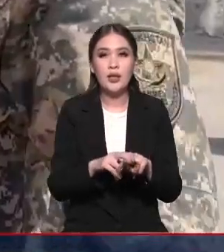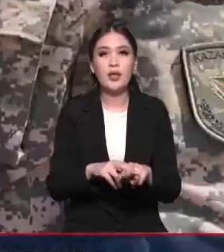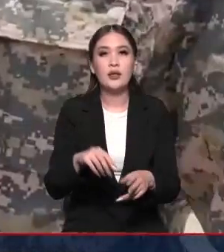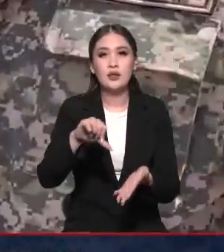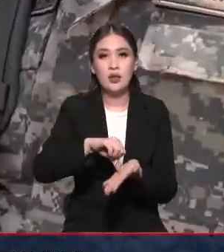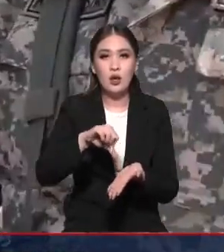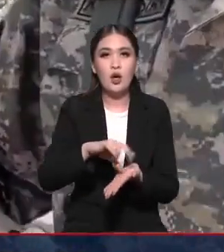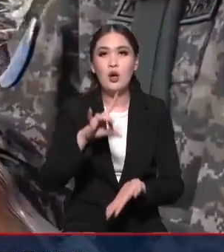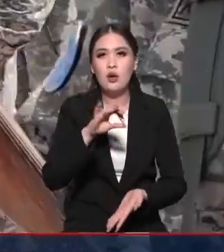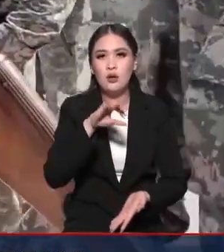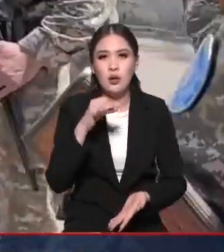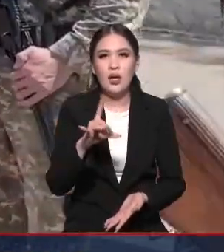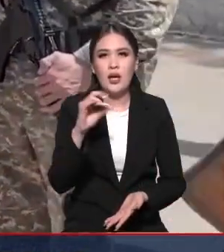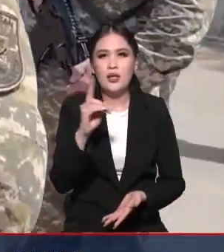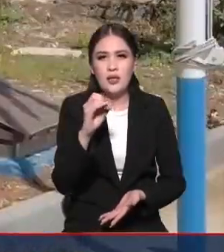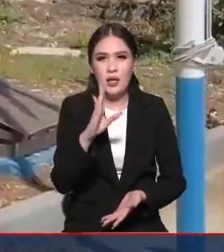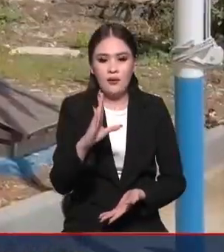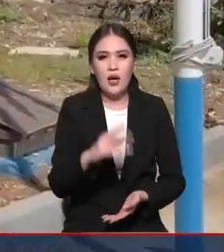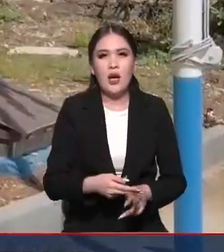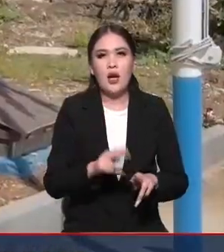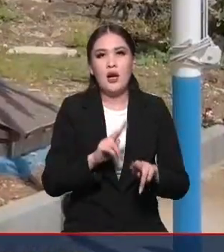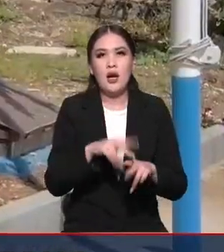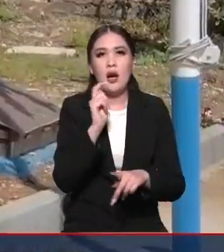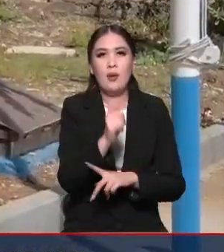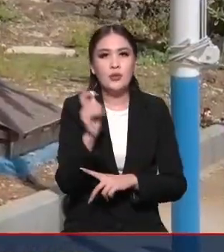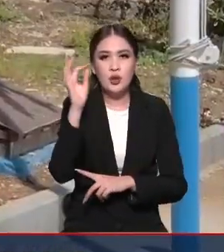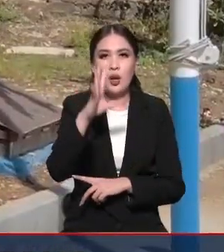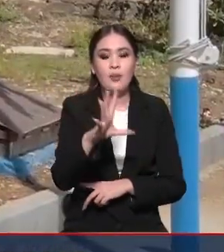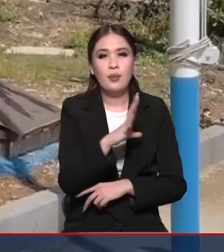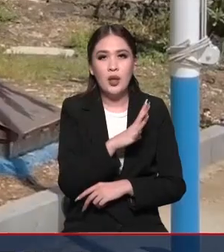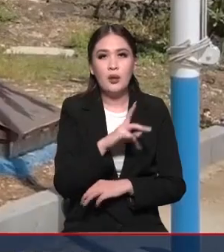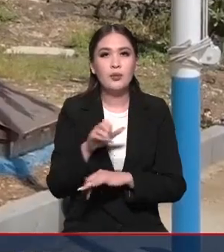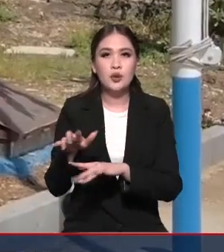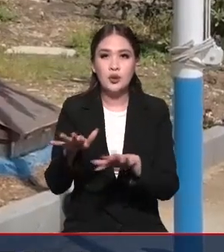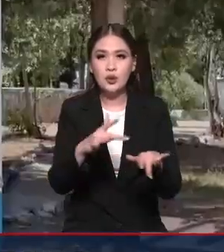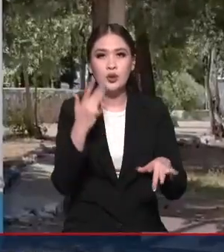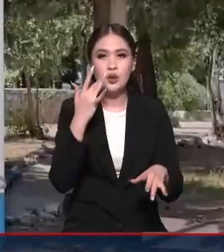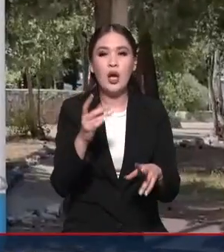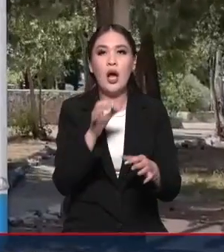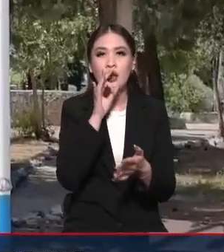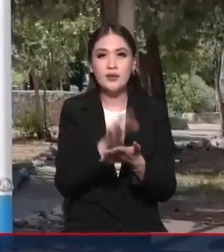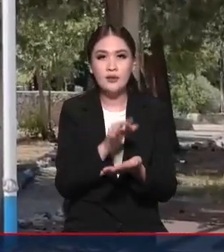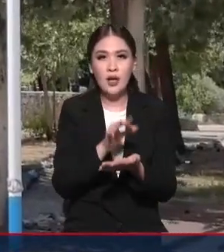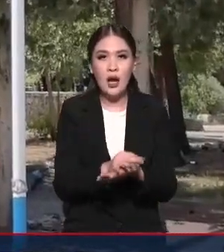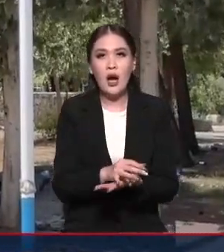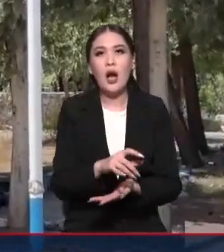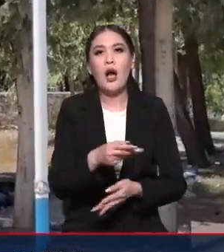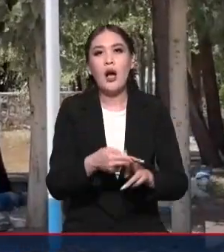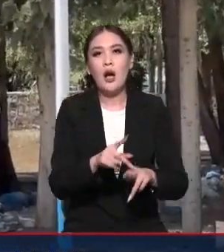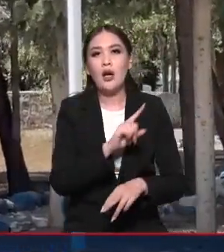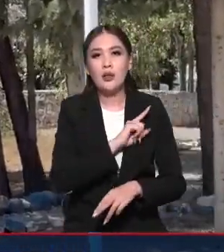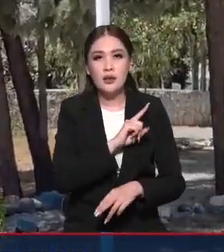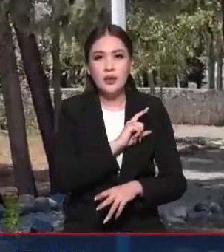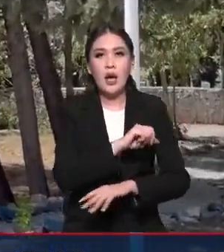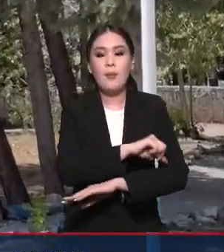являясь ротой резерва командующего миссии выполняет задачи по патрулированию в зоне ответственности охране усилению блокпостов